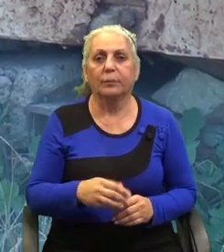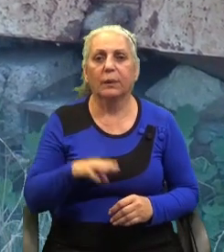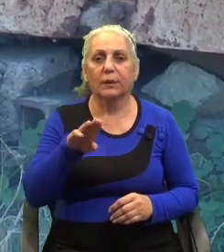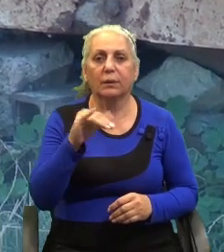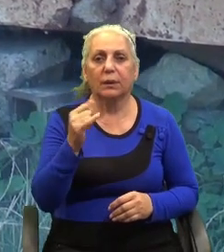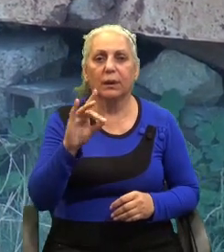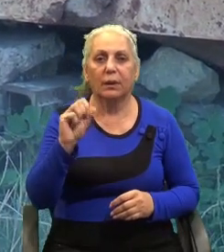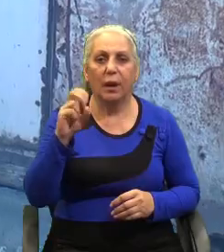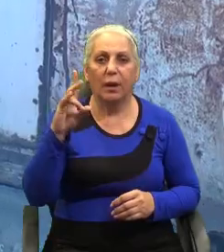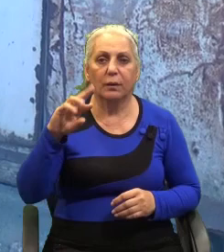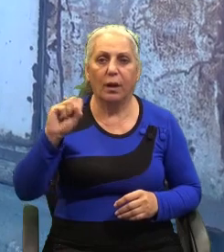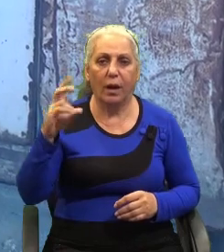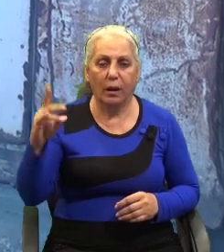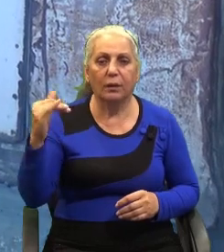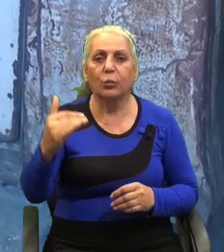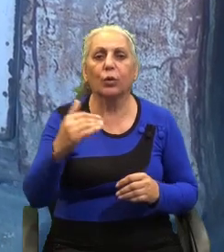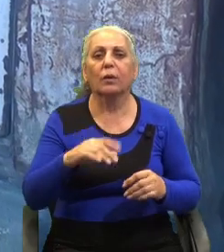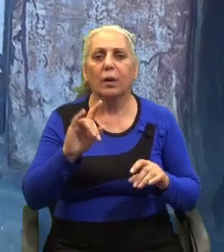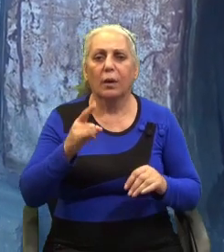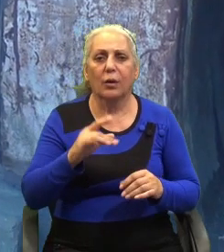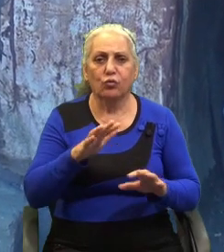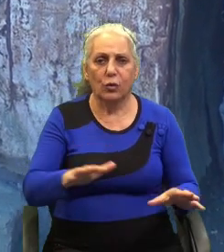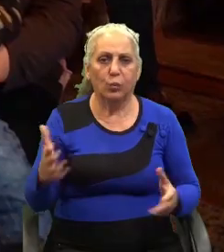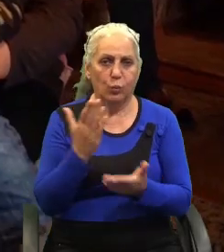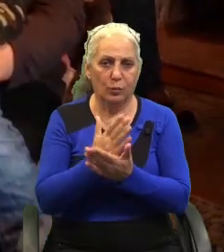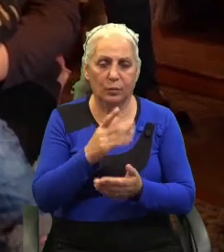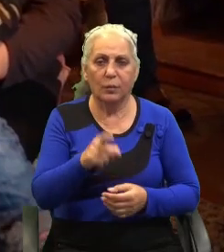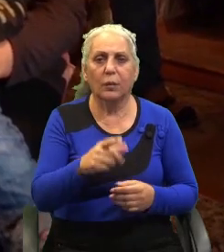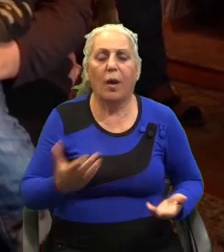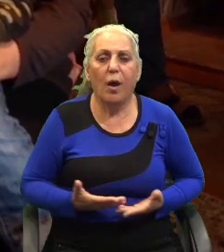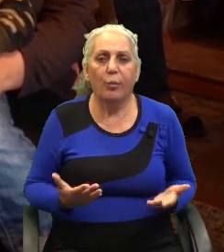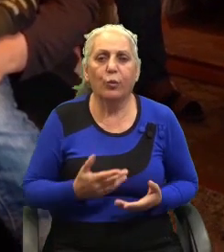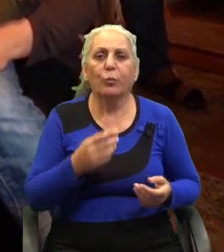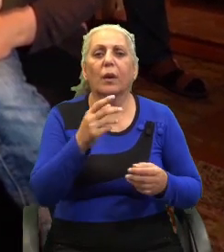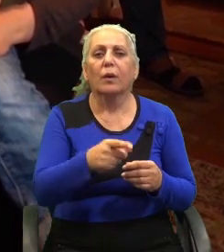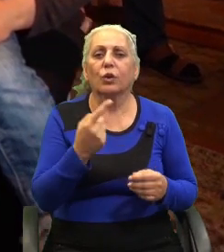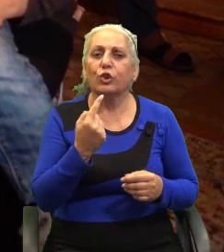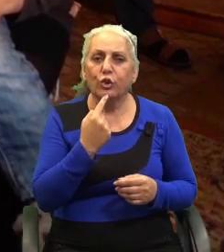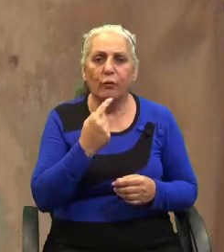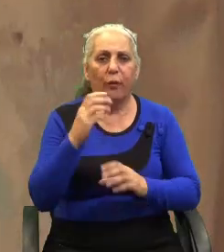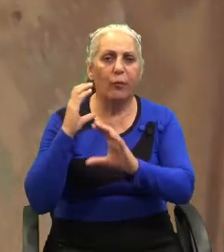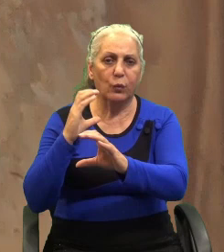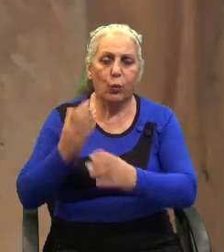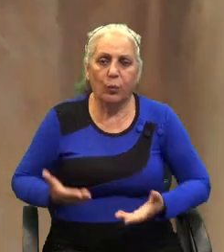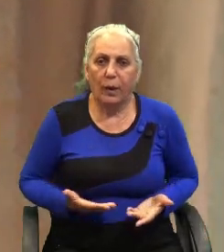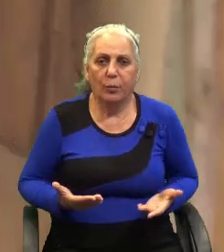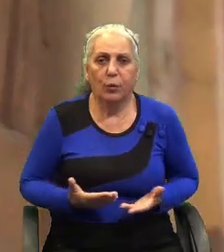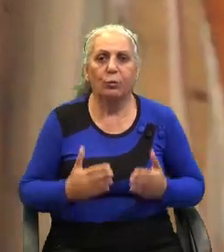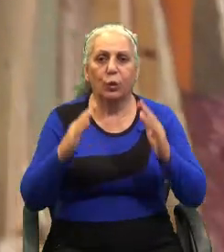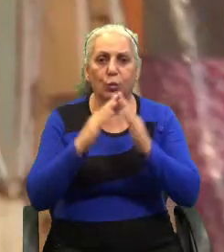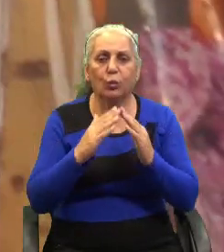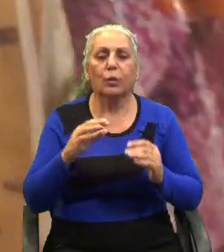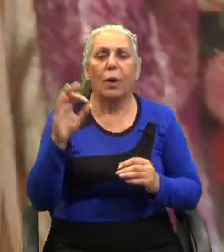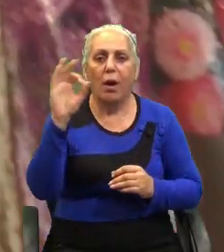Տիլանյանների բազմազավակ ընտանիքը 30 տարի ապրում է կենցաղային տարրական պայմանների զուրկ վագոն տնակում։ Բնակարան